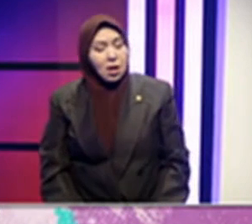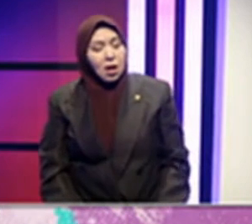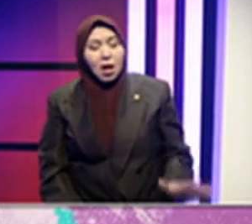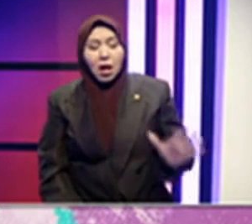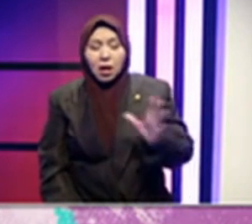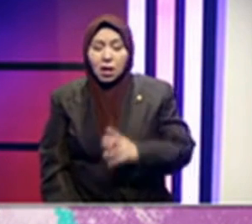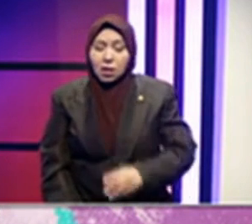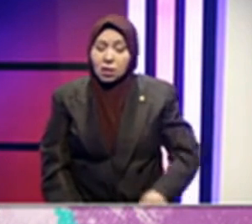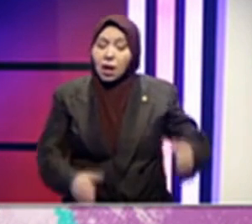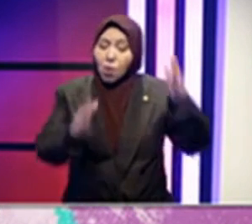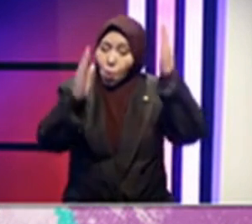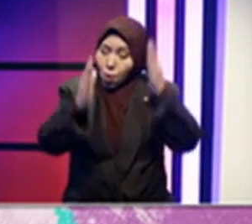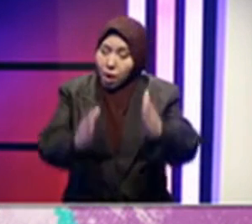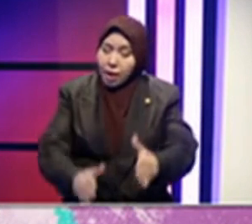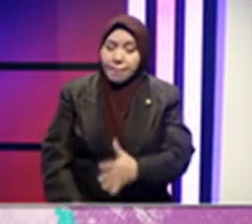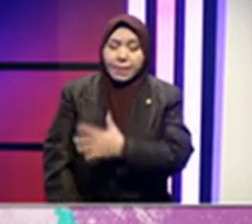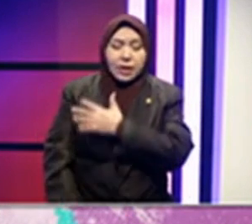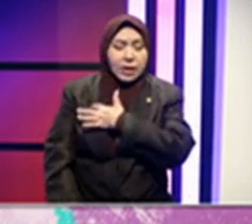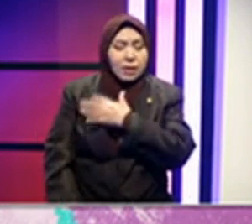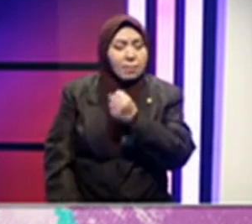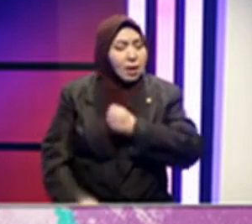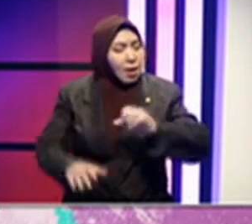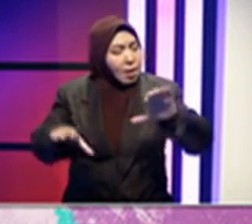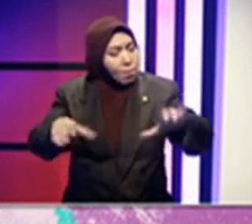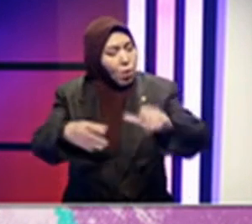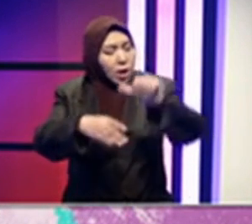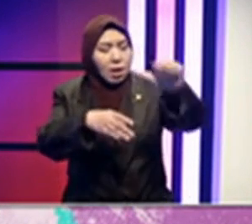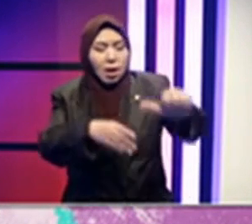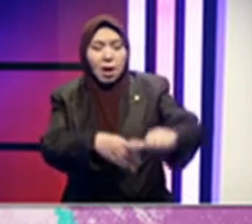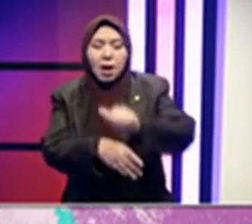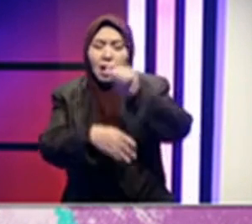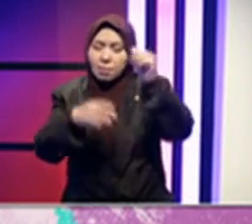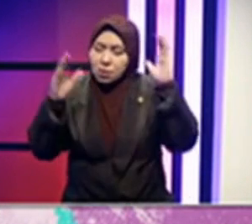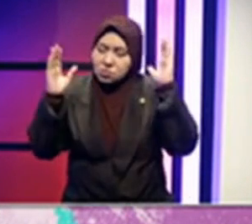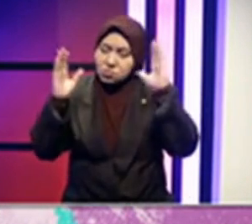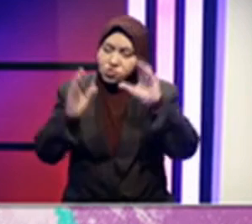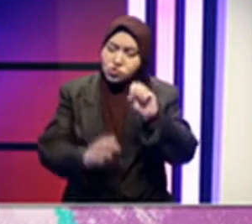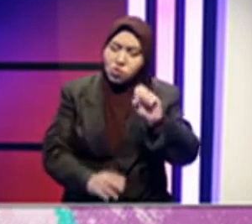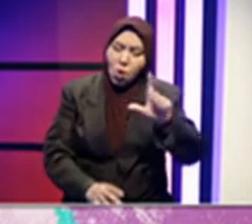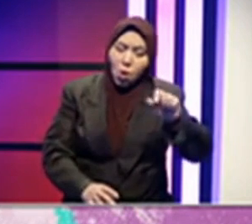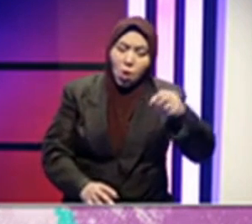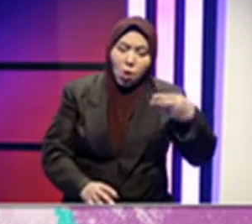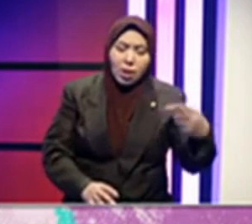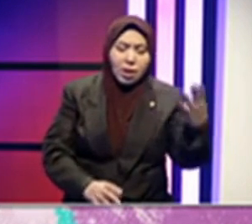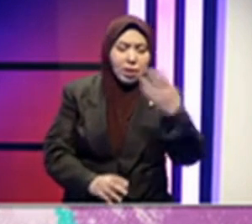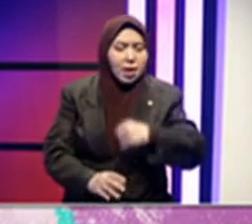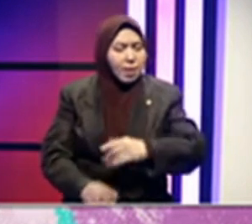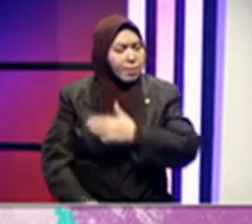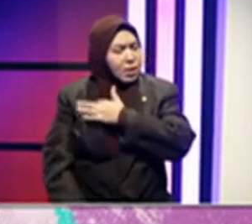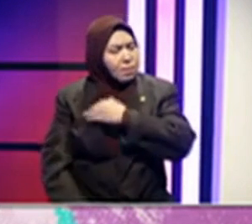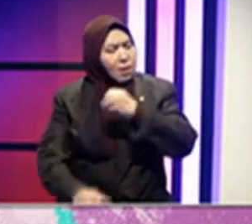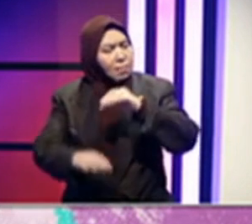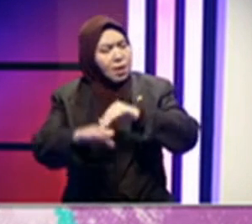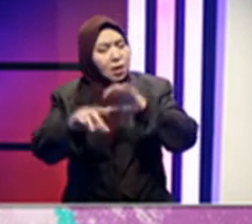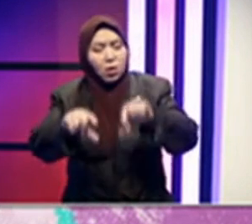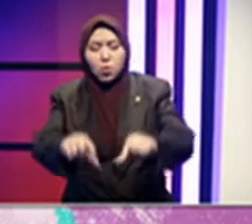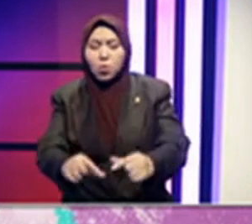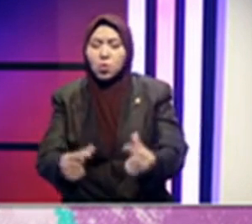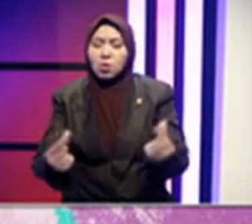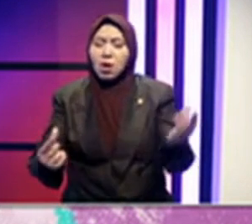والذين آمنوا وعملوا الصالحات وآمنوا